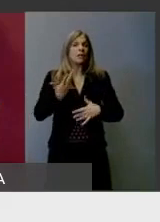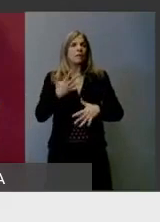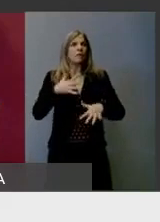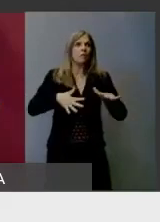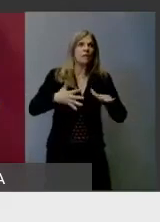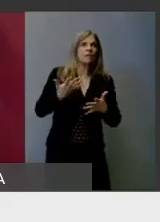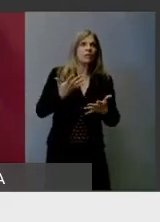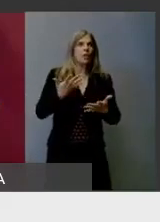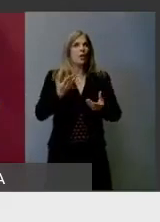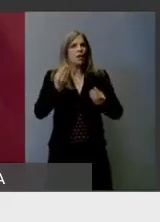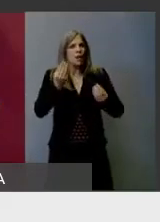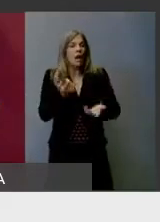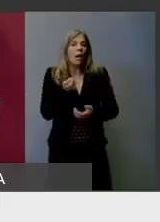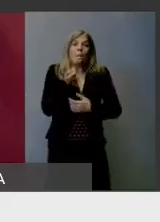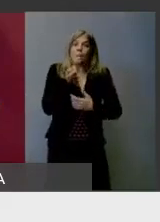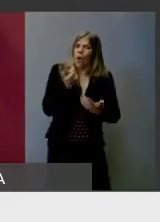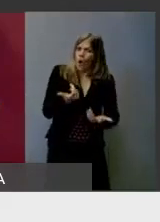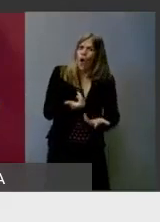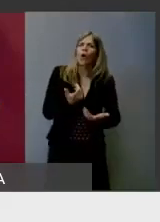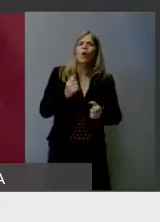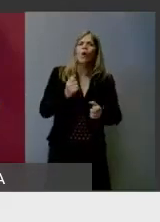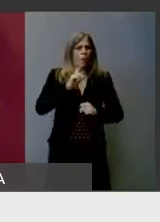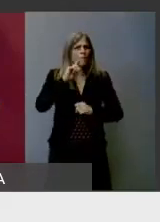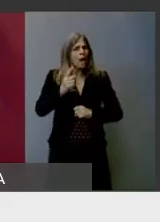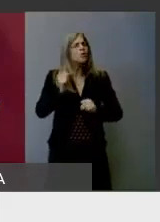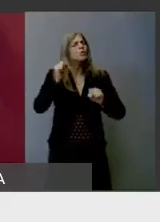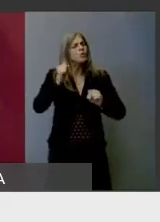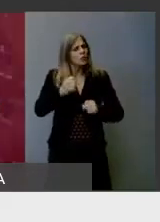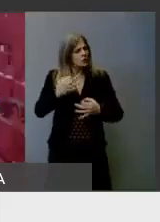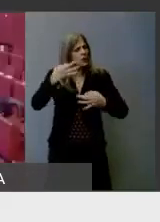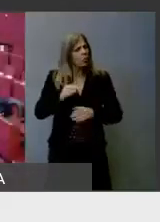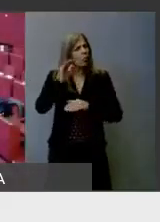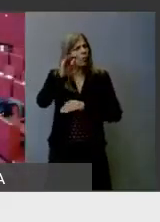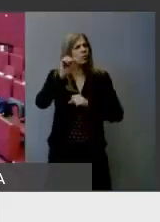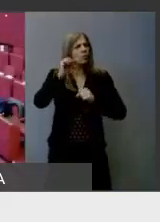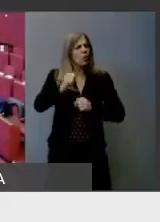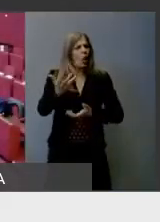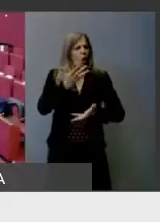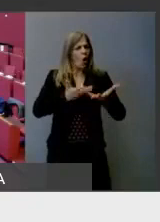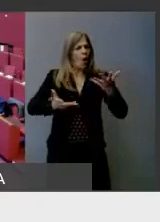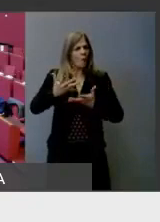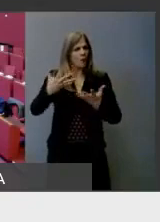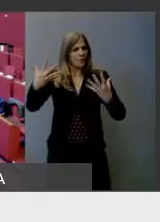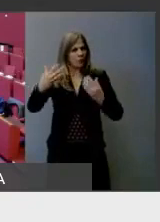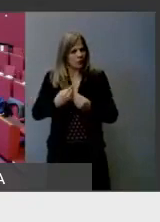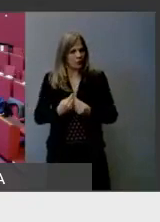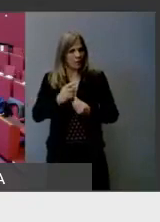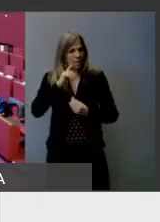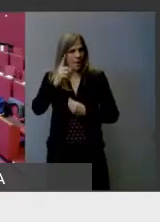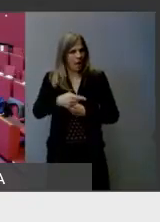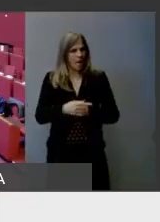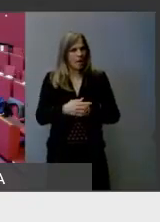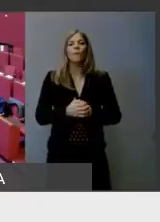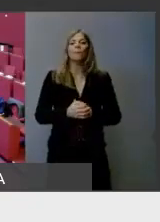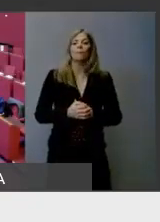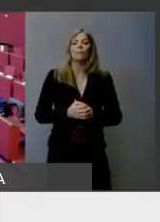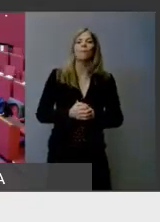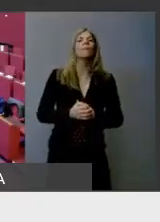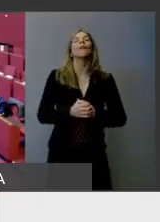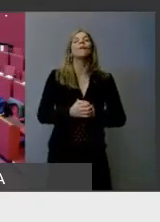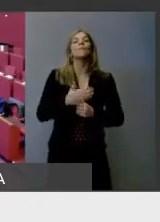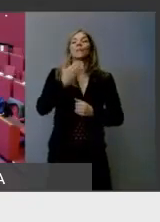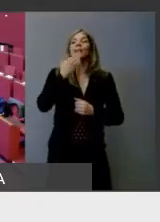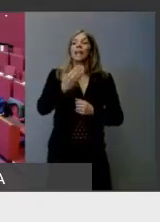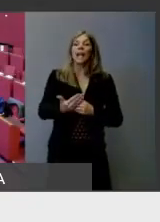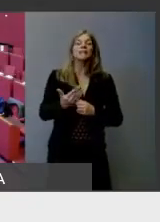sicuro che potrò contare sulla vostra collaborazione. Grazie. Grazie Assessore. Per le repliche